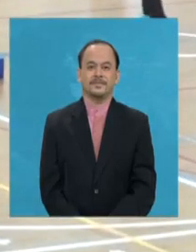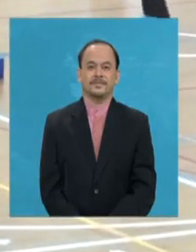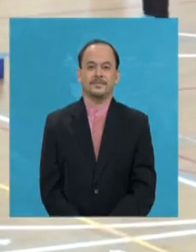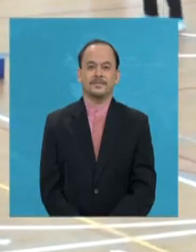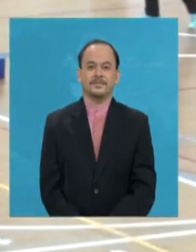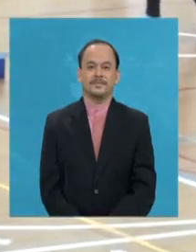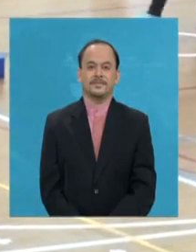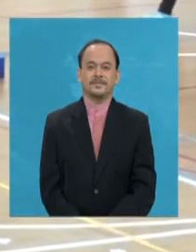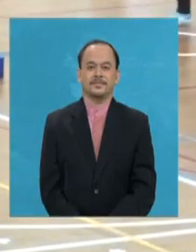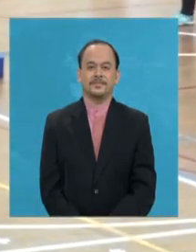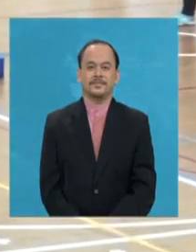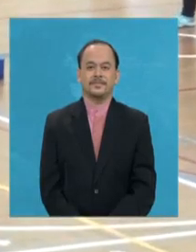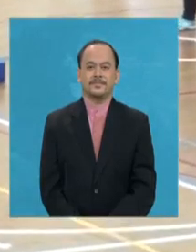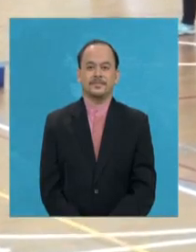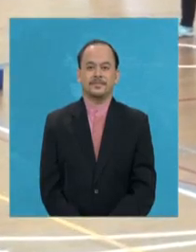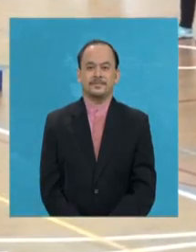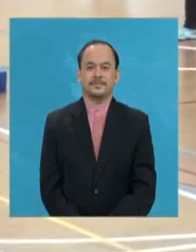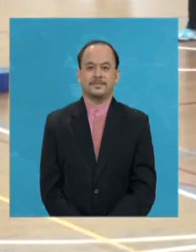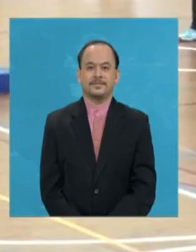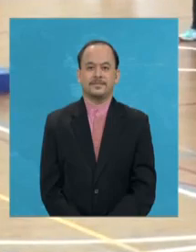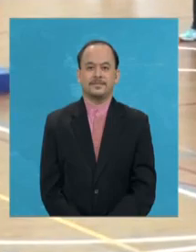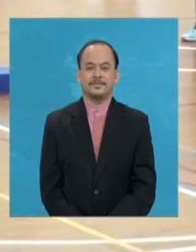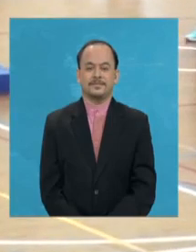hai hai